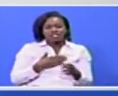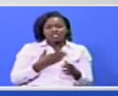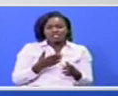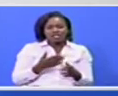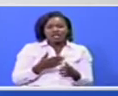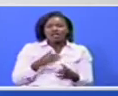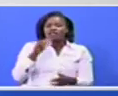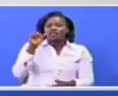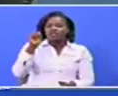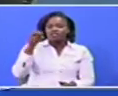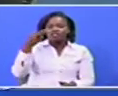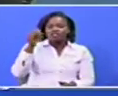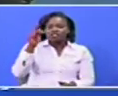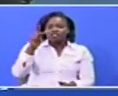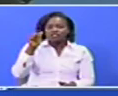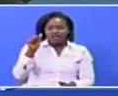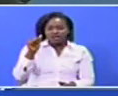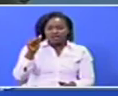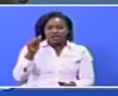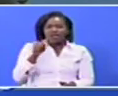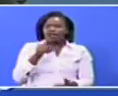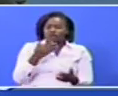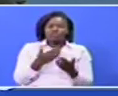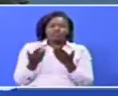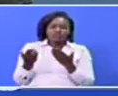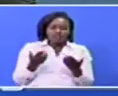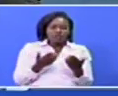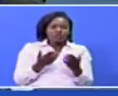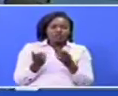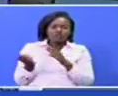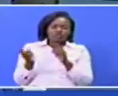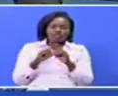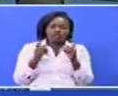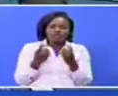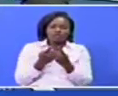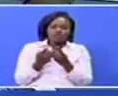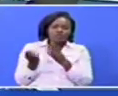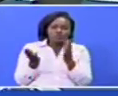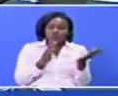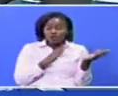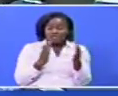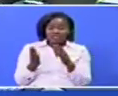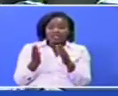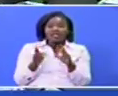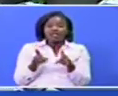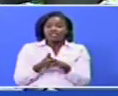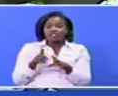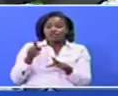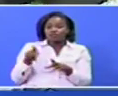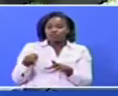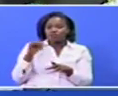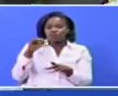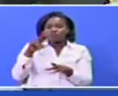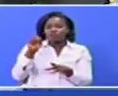Shaka. Asante sana kwa kuweza kufika kutoka katika idara ya utabiri wa hali ya anga. Nashukuru sana. Na vile vile niko naye Pius Masai kutoka katika